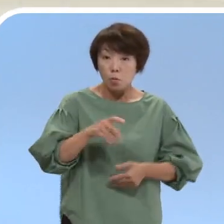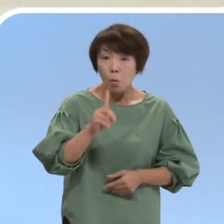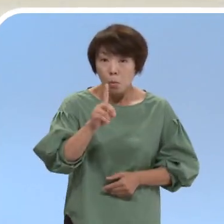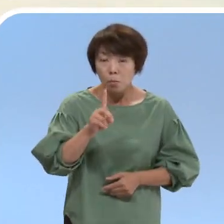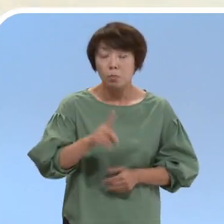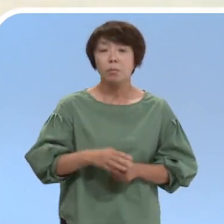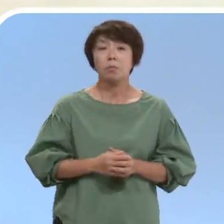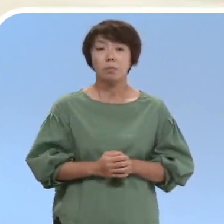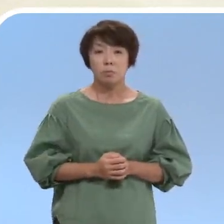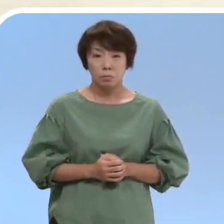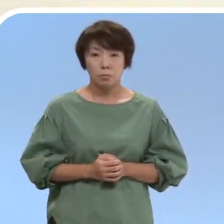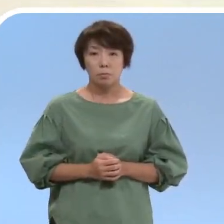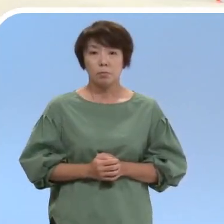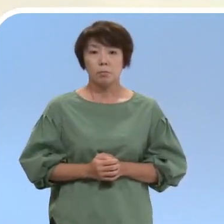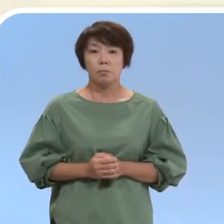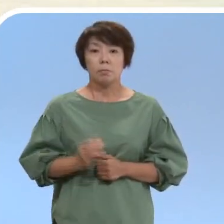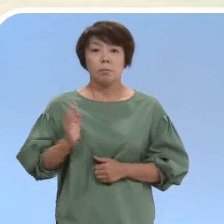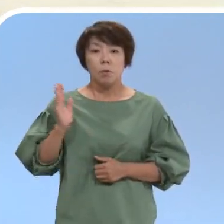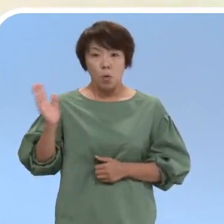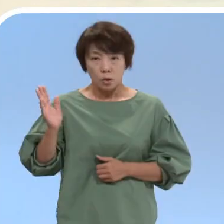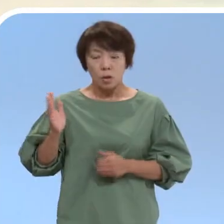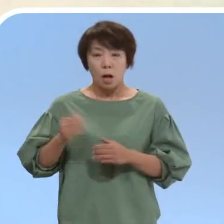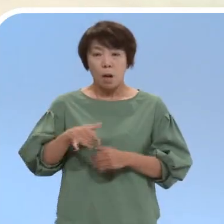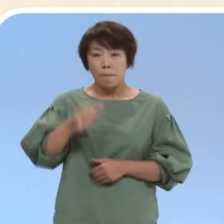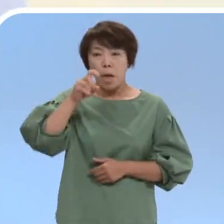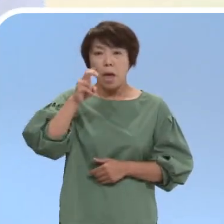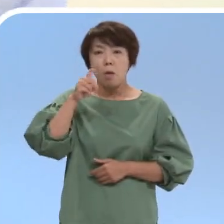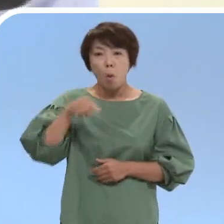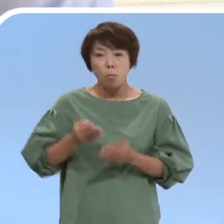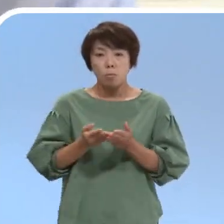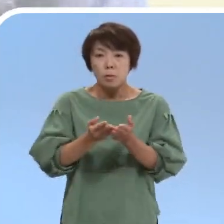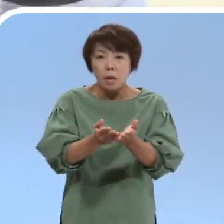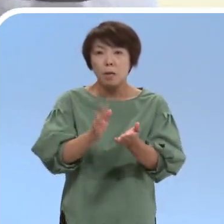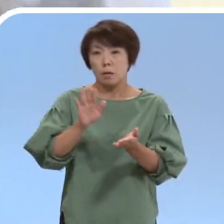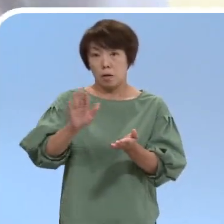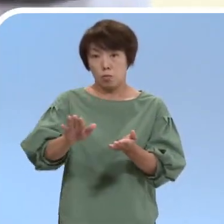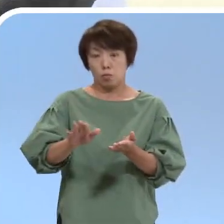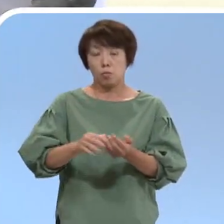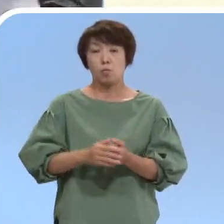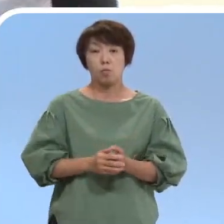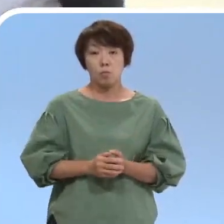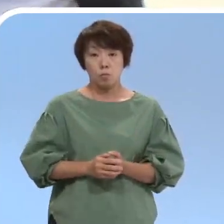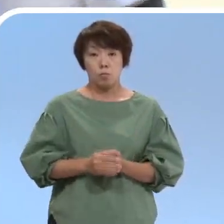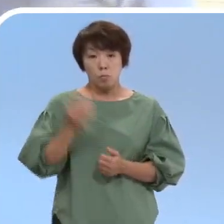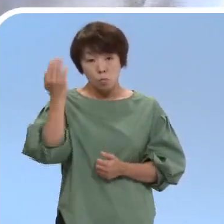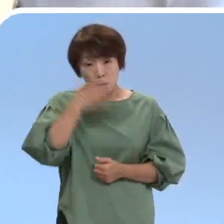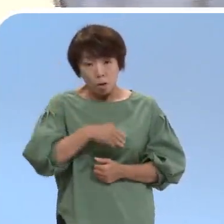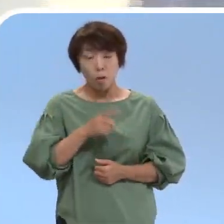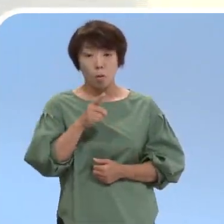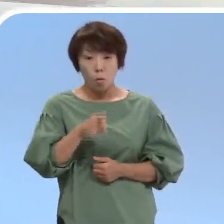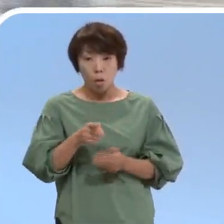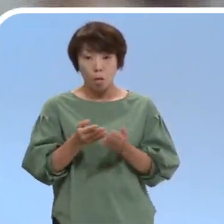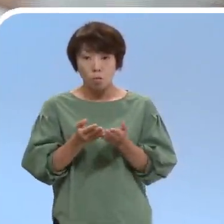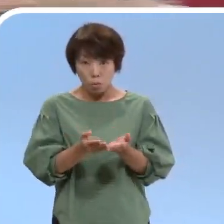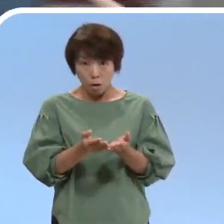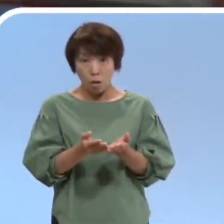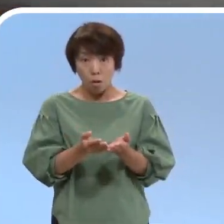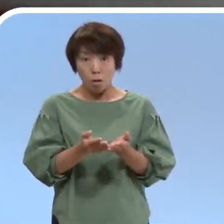のは、 はい、こちらがペーロン船となっております。 ペーロン船、 はい、 この船です